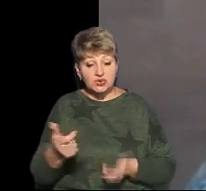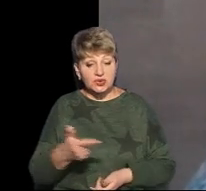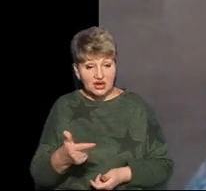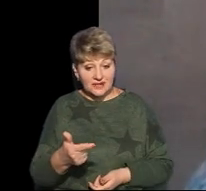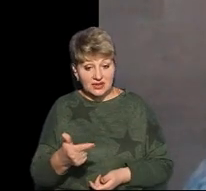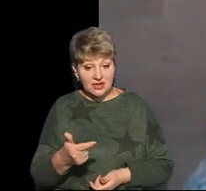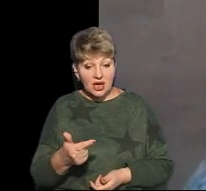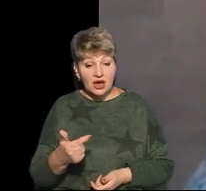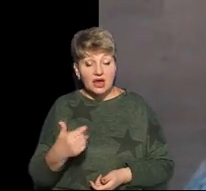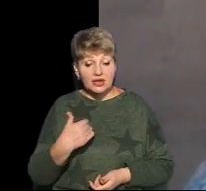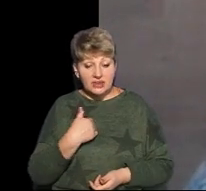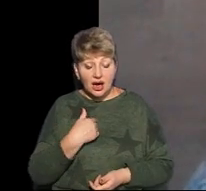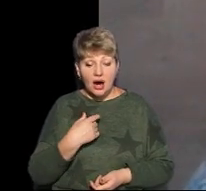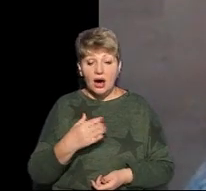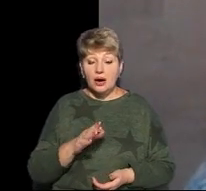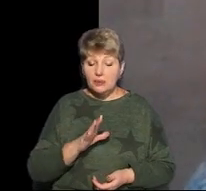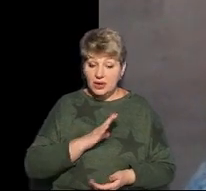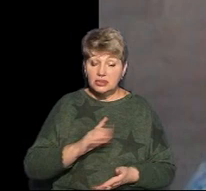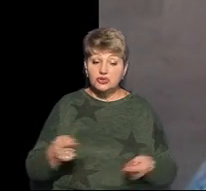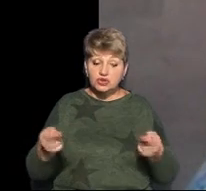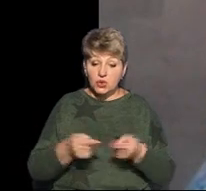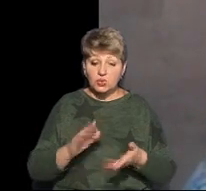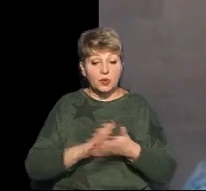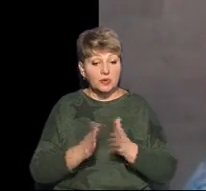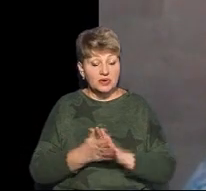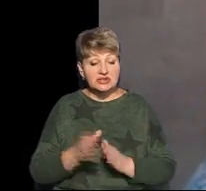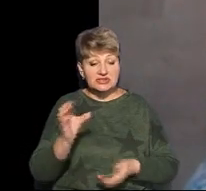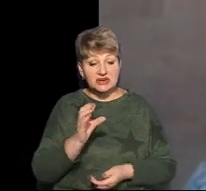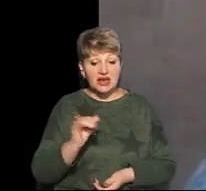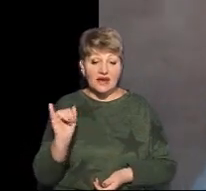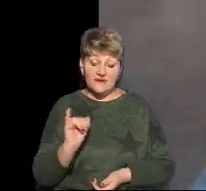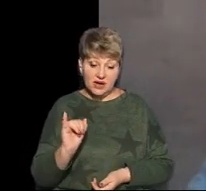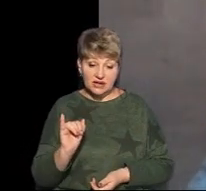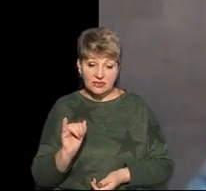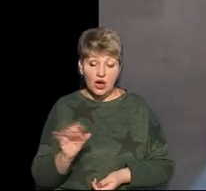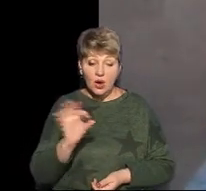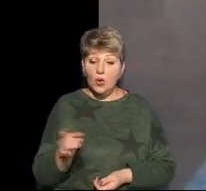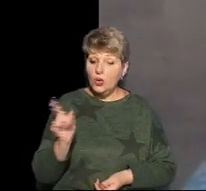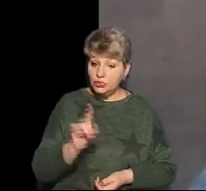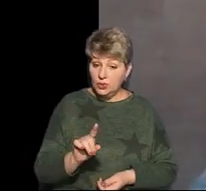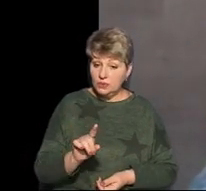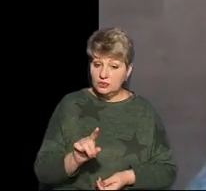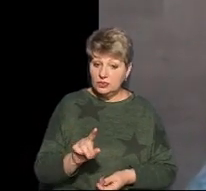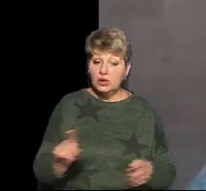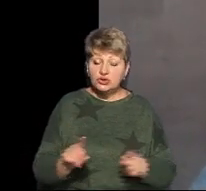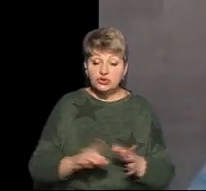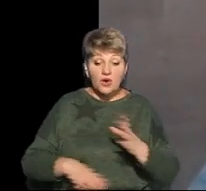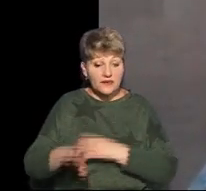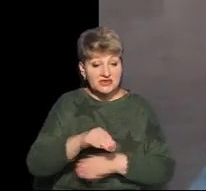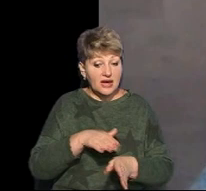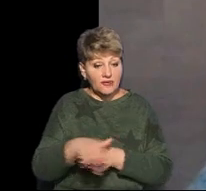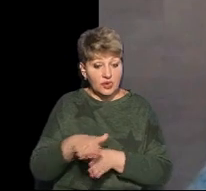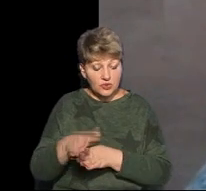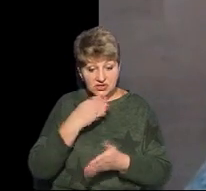того, що у нас була чітка домовленість тоді із Сергієм Івановичем про те, що якщо б всі виконали